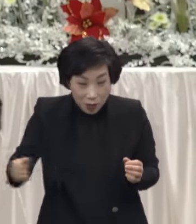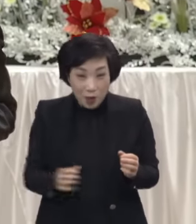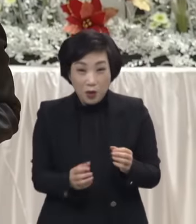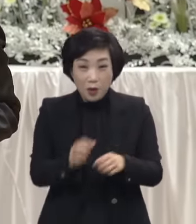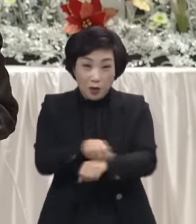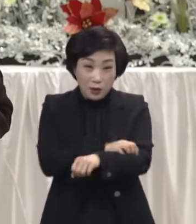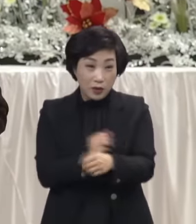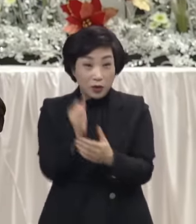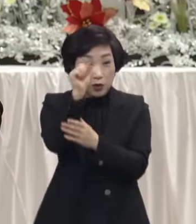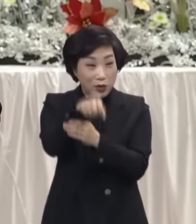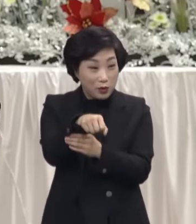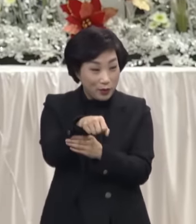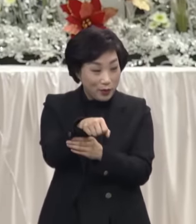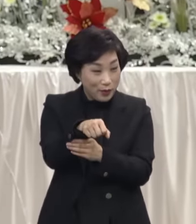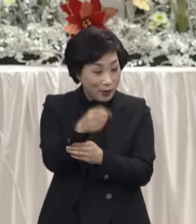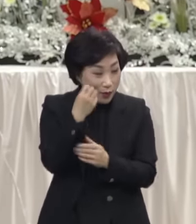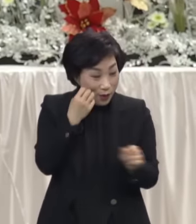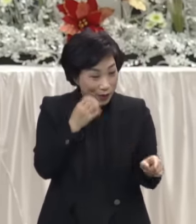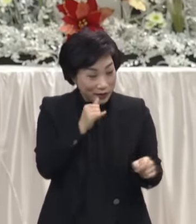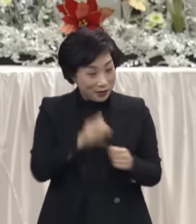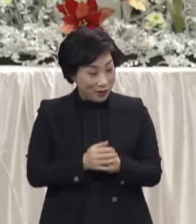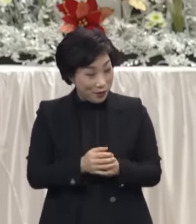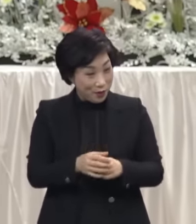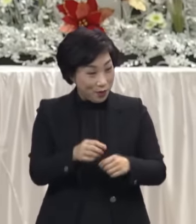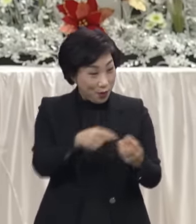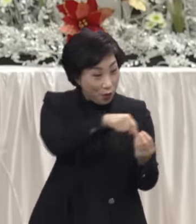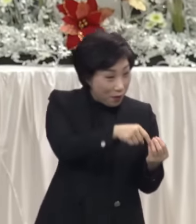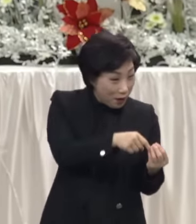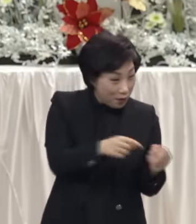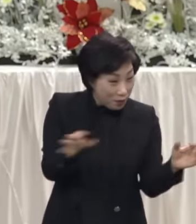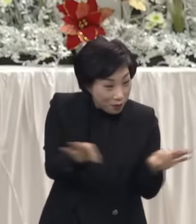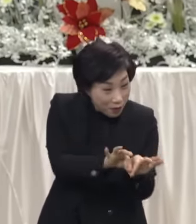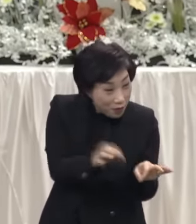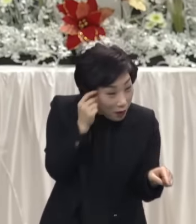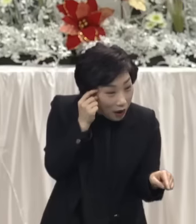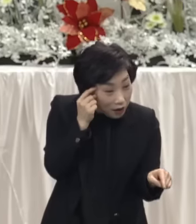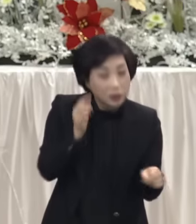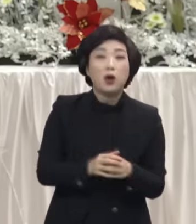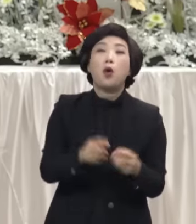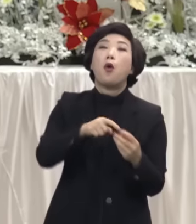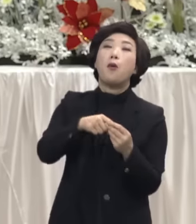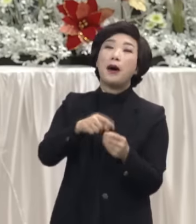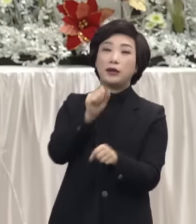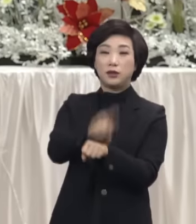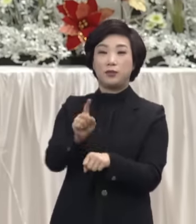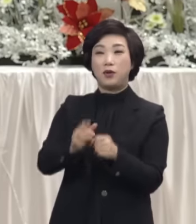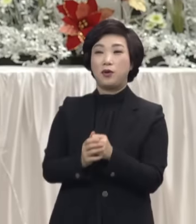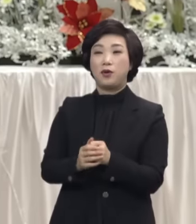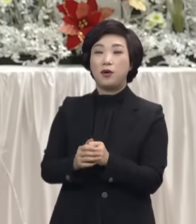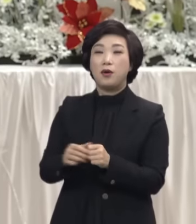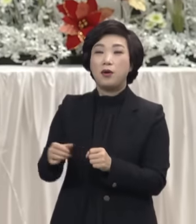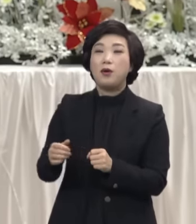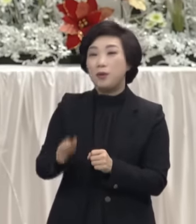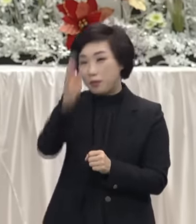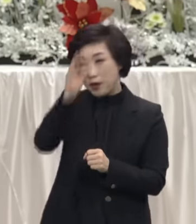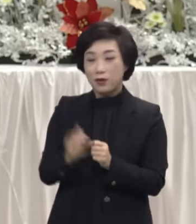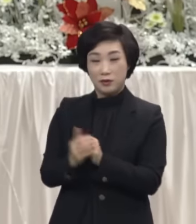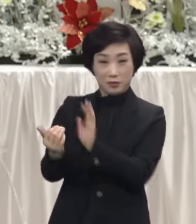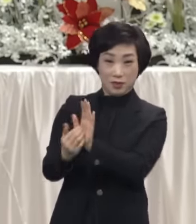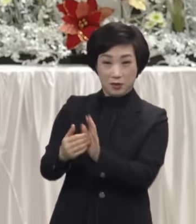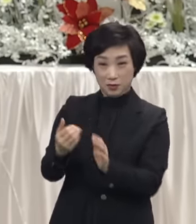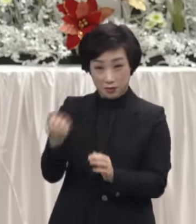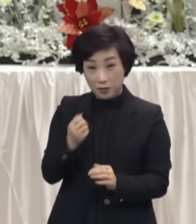왜 호박이다 적붙이냐고 물었더니 호박은 병균에게 저항력이 강해서 오이는 금방 죽는데